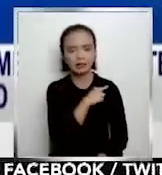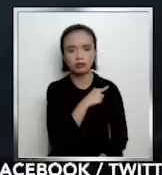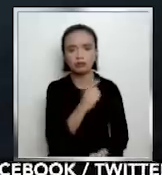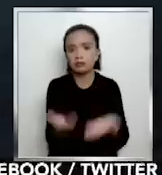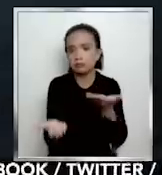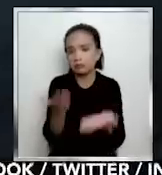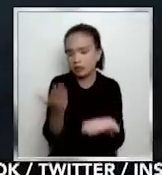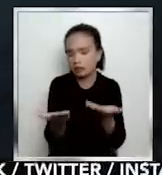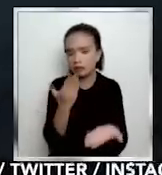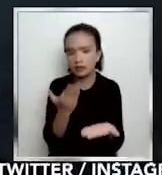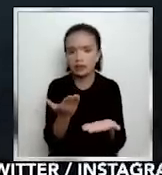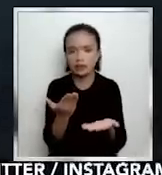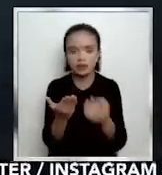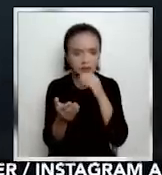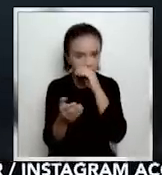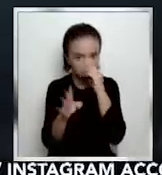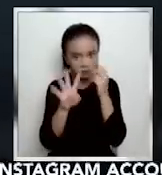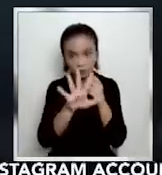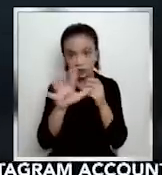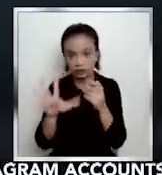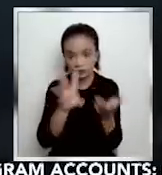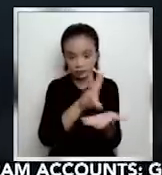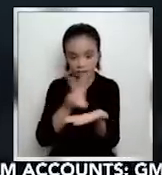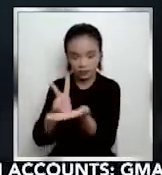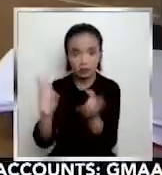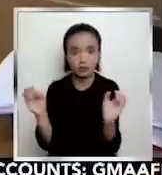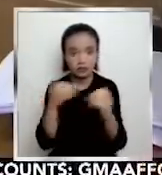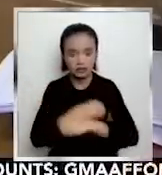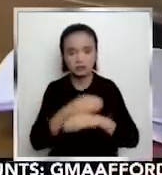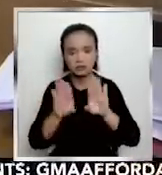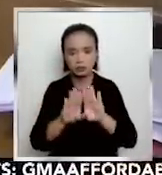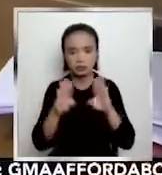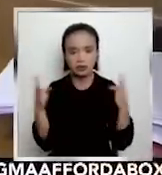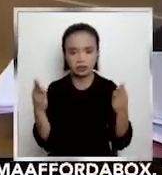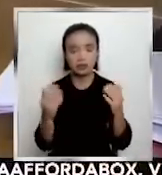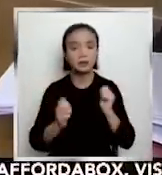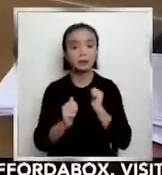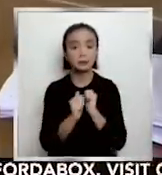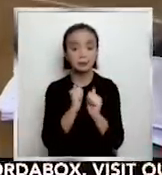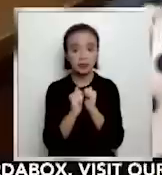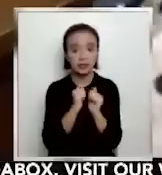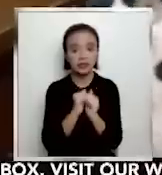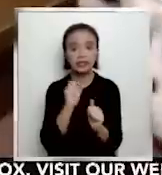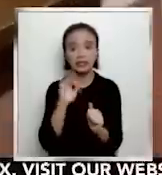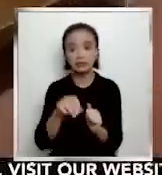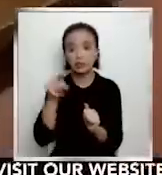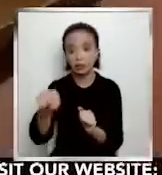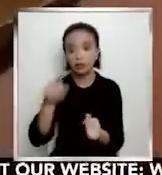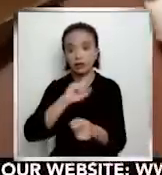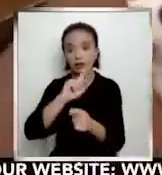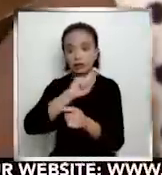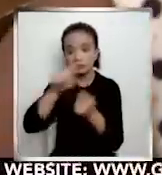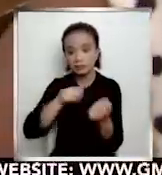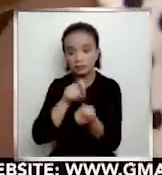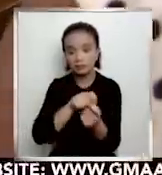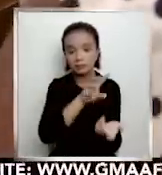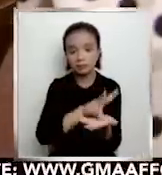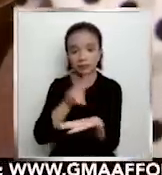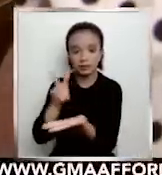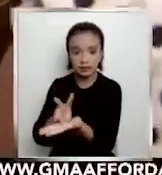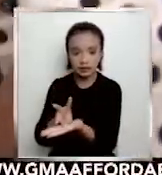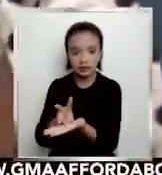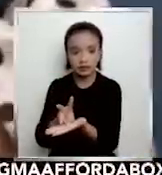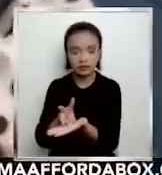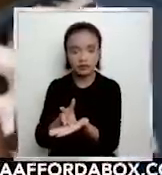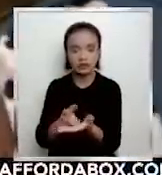days na mga satellite offices pa. So ibig sabihin, pag ikaw taga certain area ka, dun ka sa designated mo na payout area para